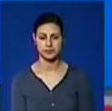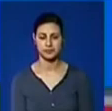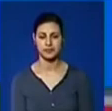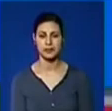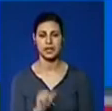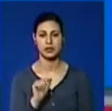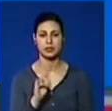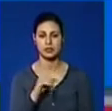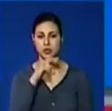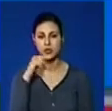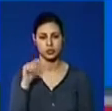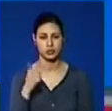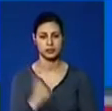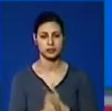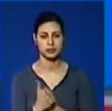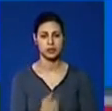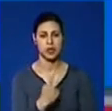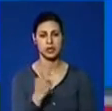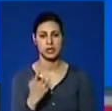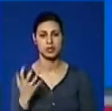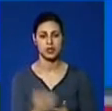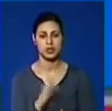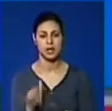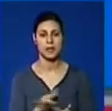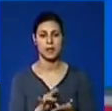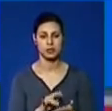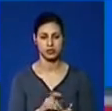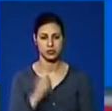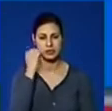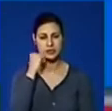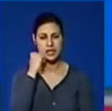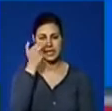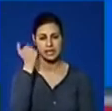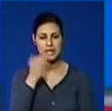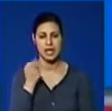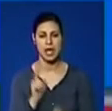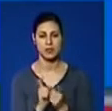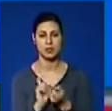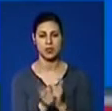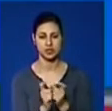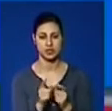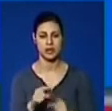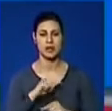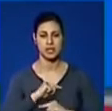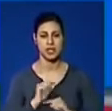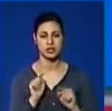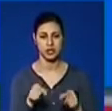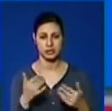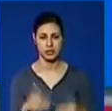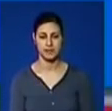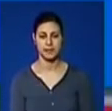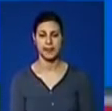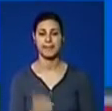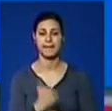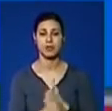ზურაბ დათუნაშვილმა რუს მეტოქეს 2-1 მოუგო და ბერძნულ რომაული სტილის მოჭიდავეთა შორის ევროპის ჩემპიონატის ფინალში გავიდა.